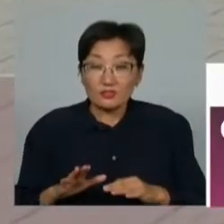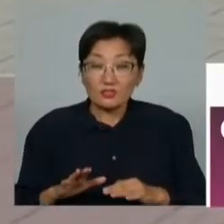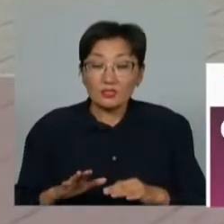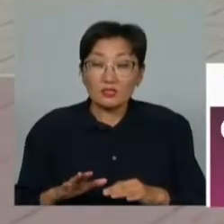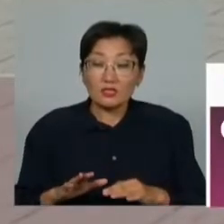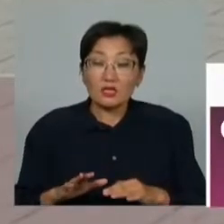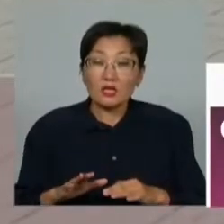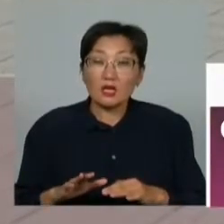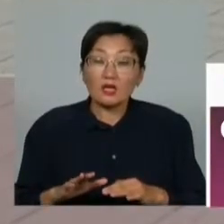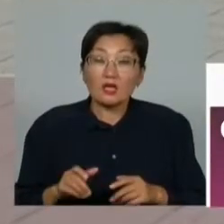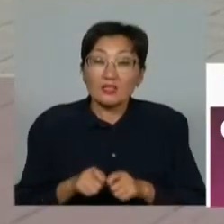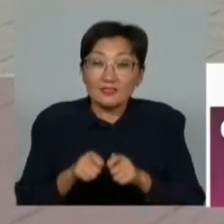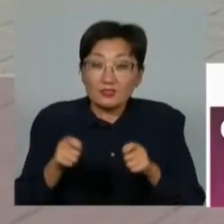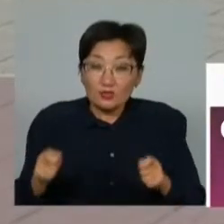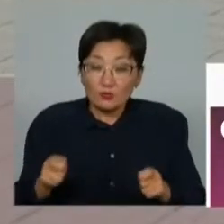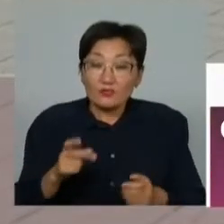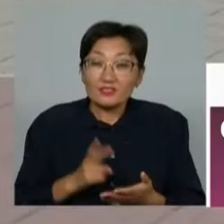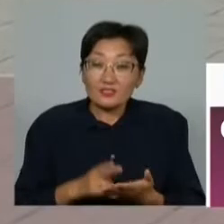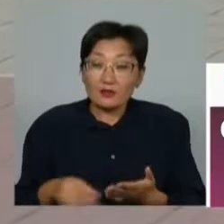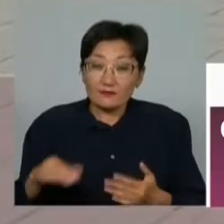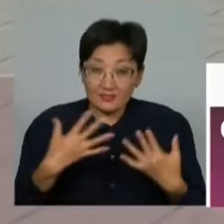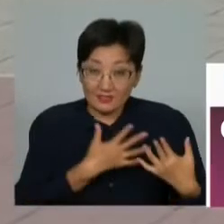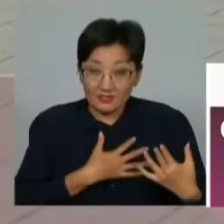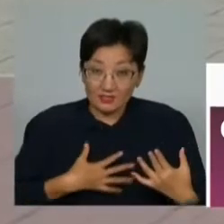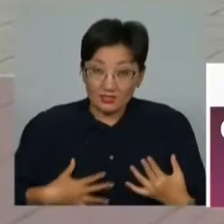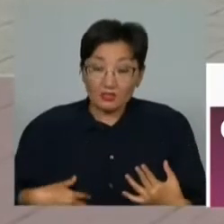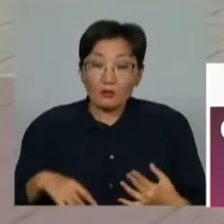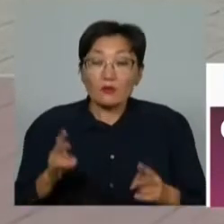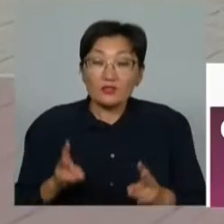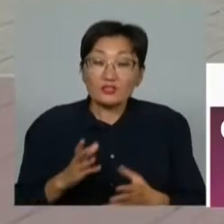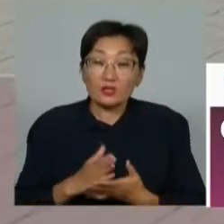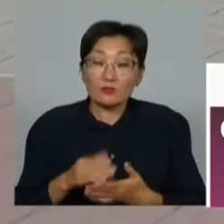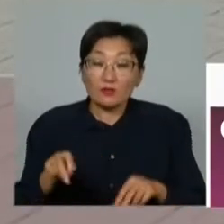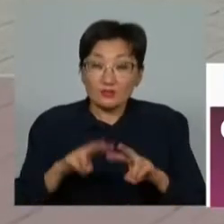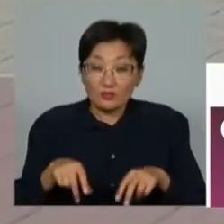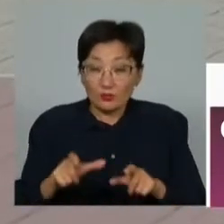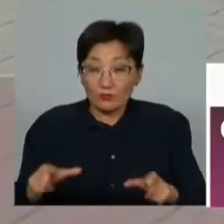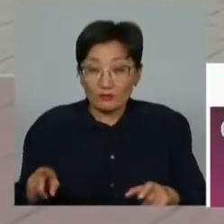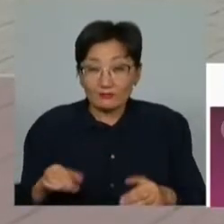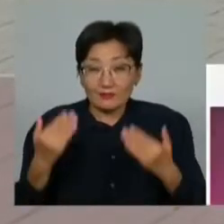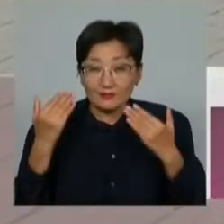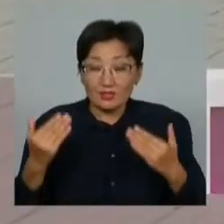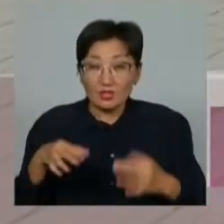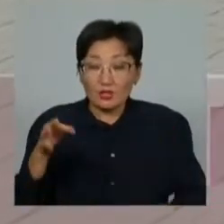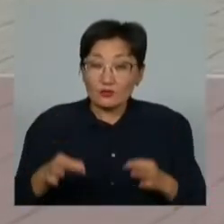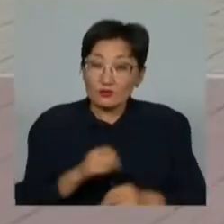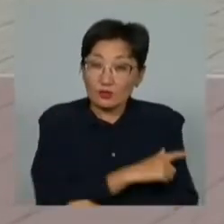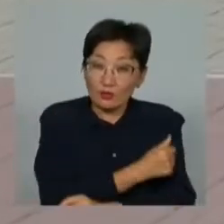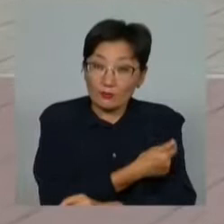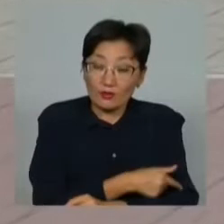эксгумацию, которая эксгумация доказала все телесные повреждения. Как эксперт, я не знаю, наш судмедэксперт